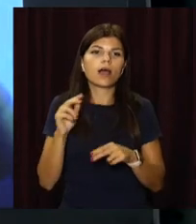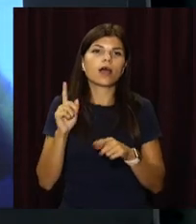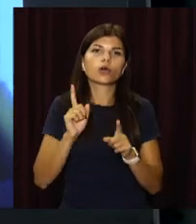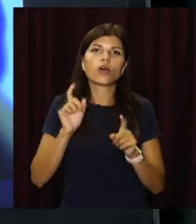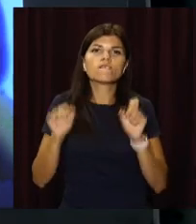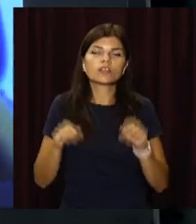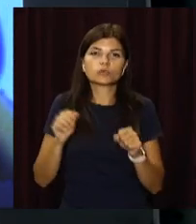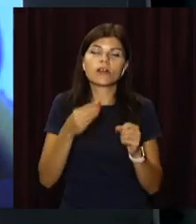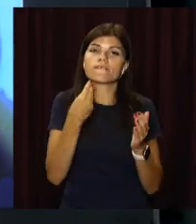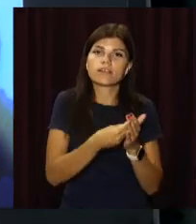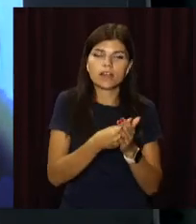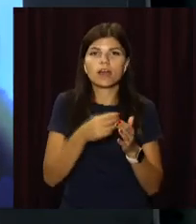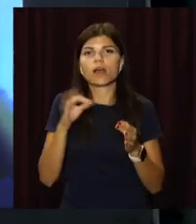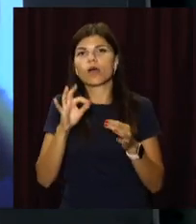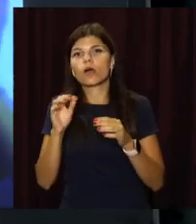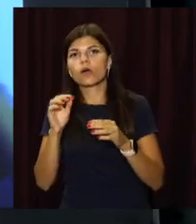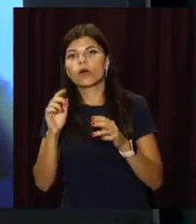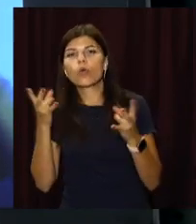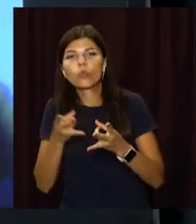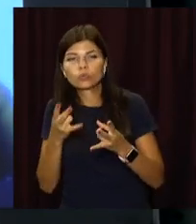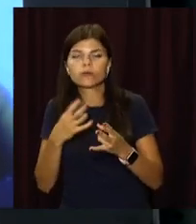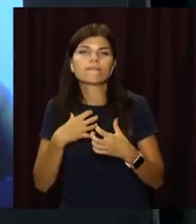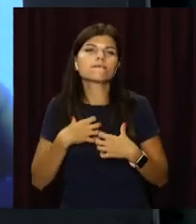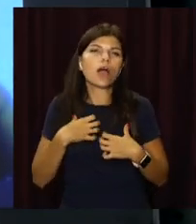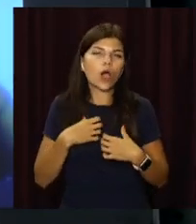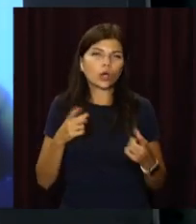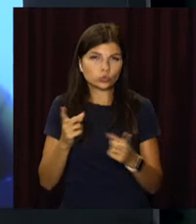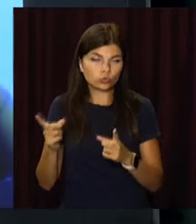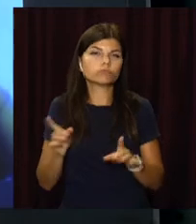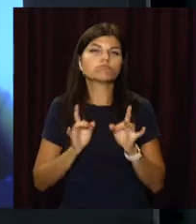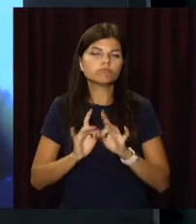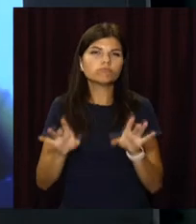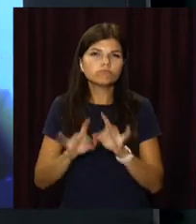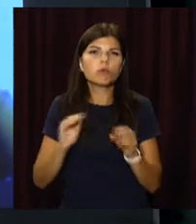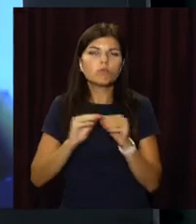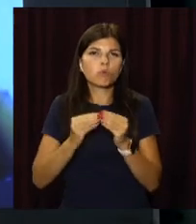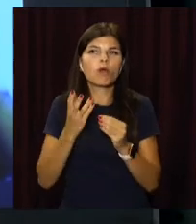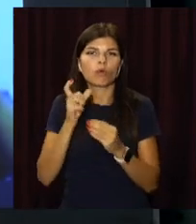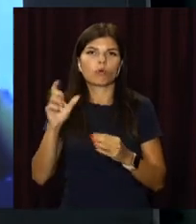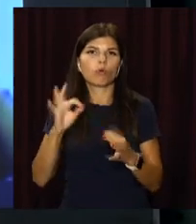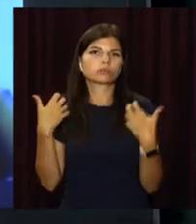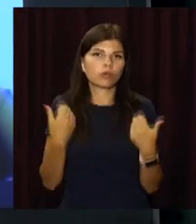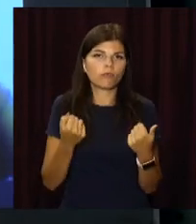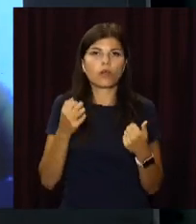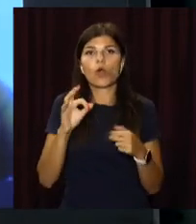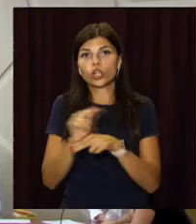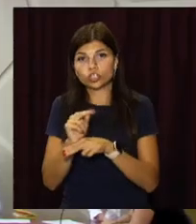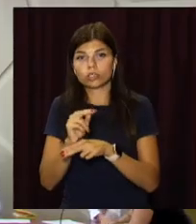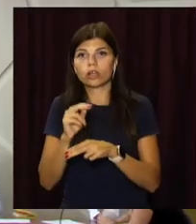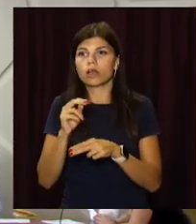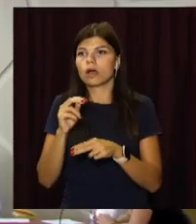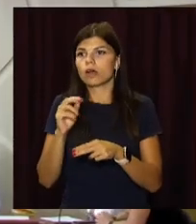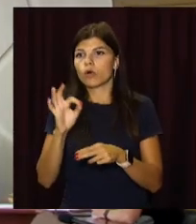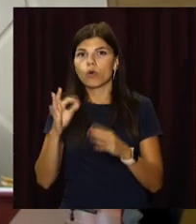покрылась спайками, то есть это было подозрение, она опять же на эту болезнь, которая в данный момент у нее есть, то есть это рассеянный склероз.